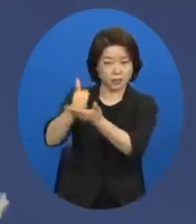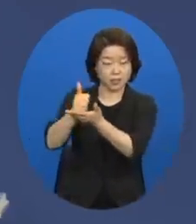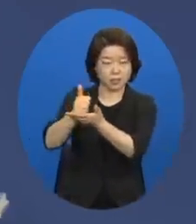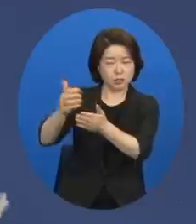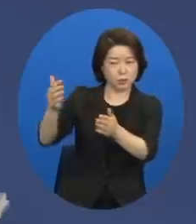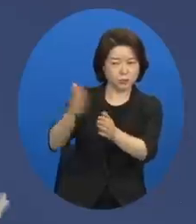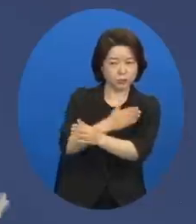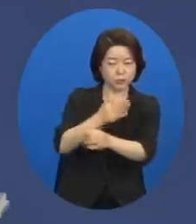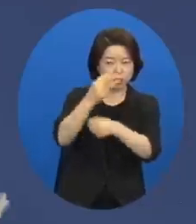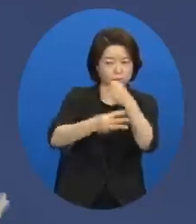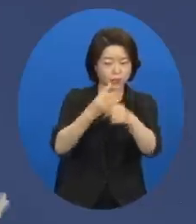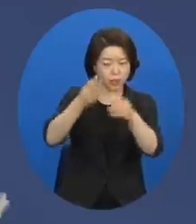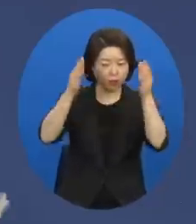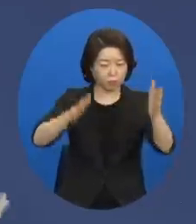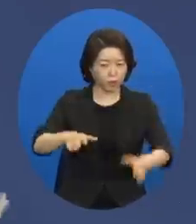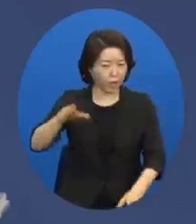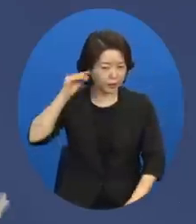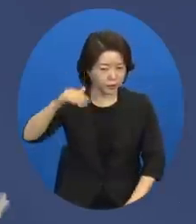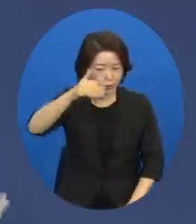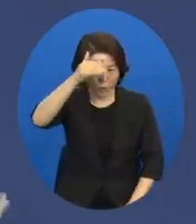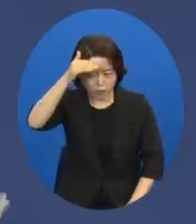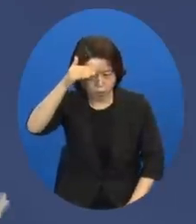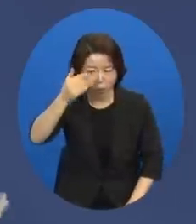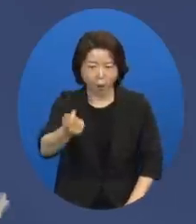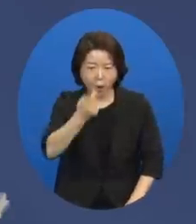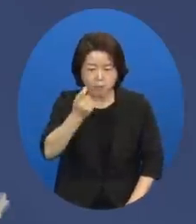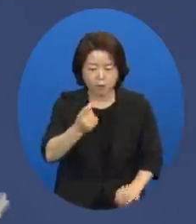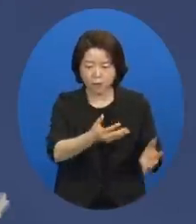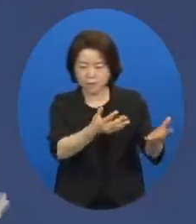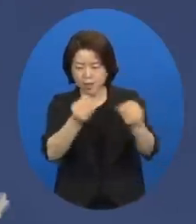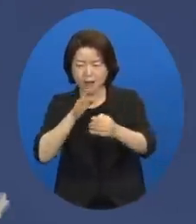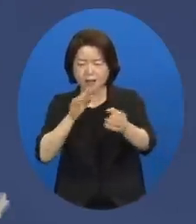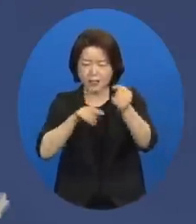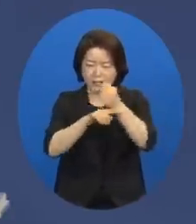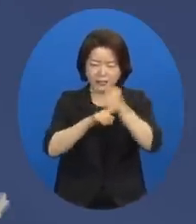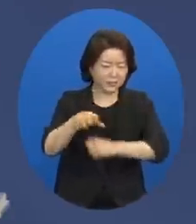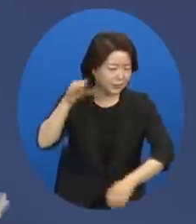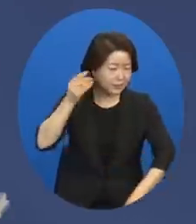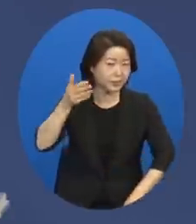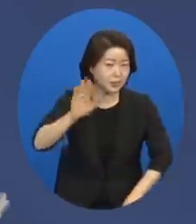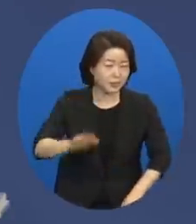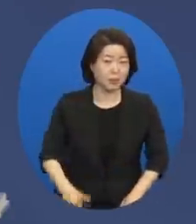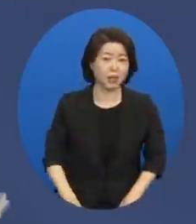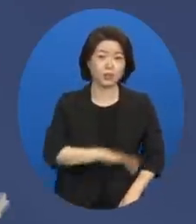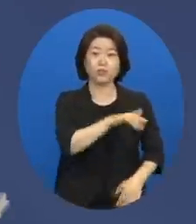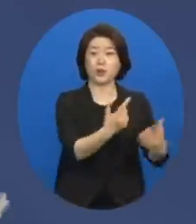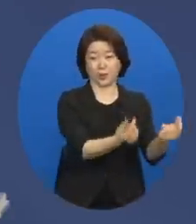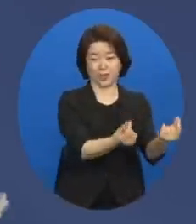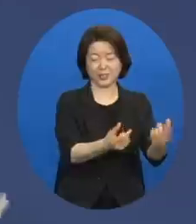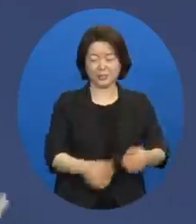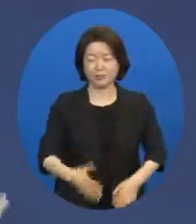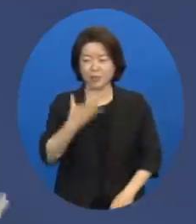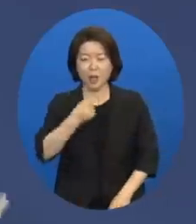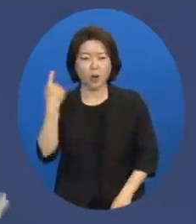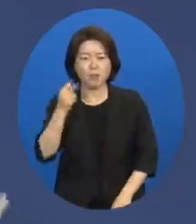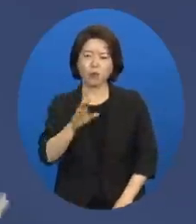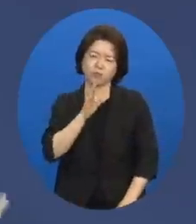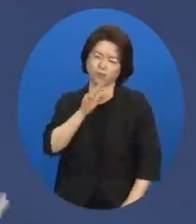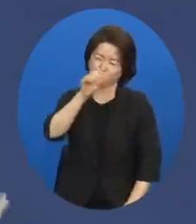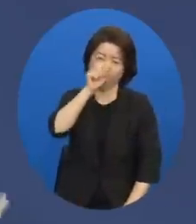예수님으로부터 3년 동안 듣고 본 그 수많은 진리를 들어도 우리가 늘 그렇듯이 복음은 너무